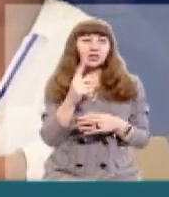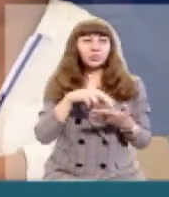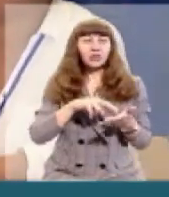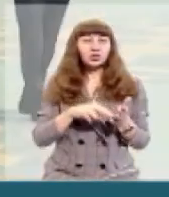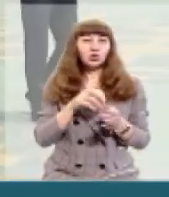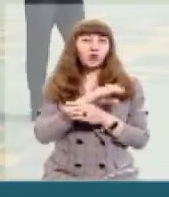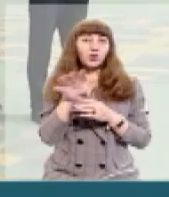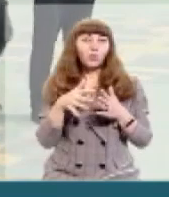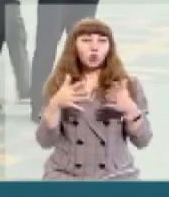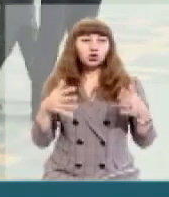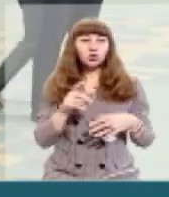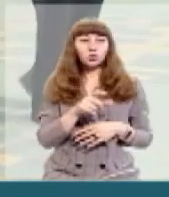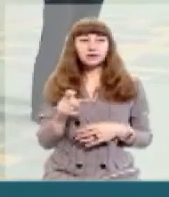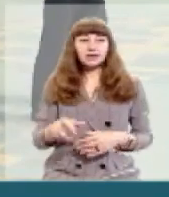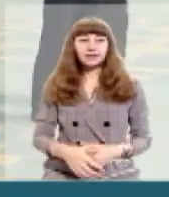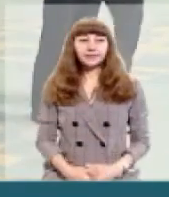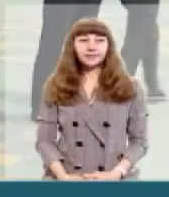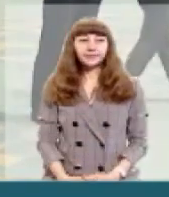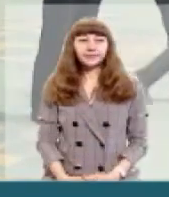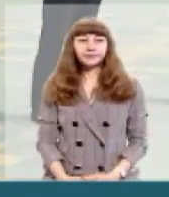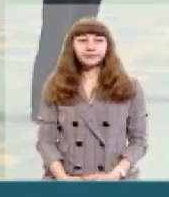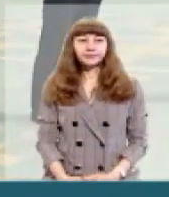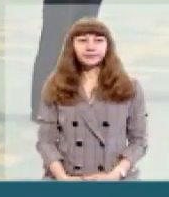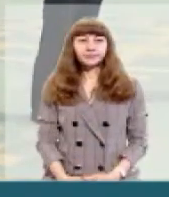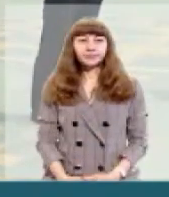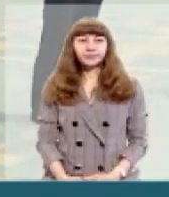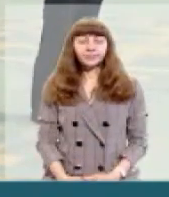планируют охватить еще больше людей. Алмажан Манкельдинова, Тимерлан Джамбулов, телеканал Кустанай.